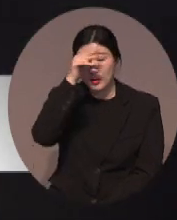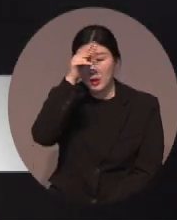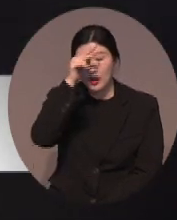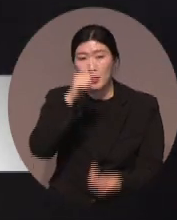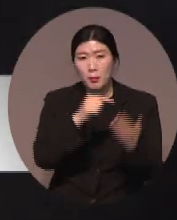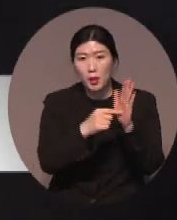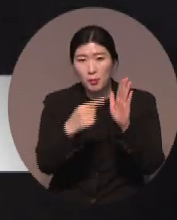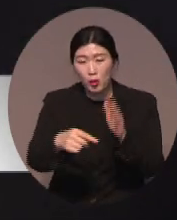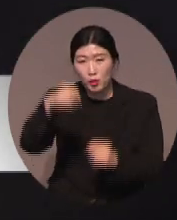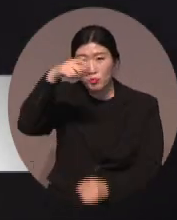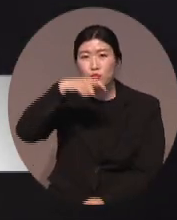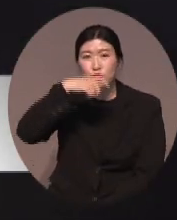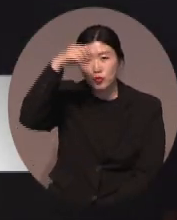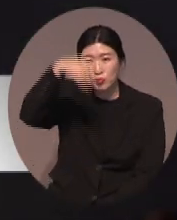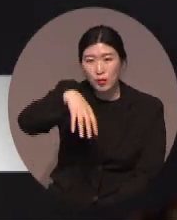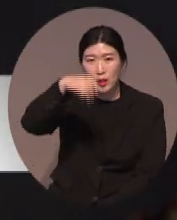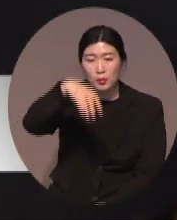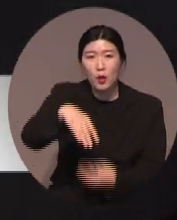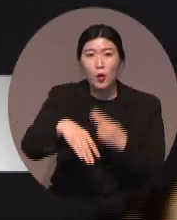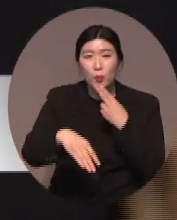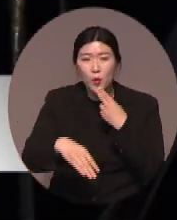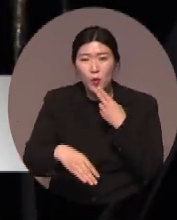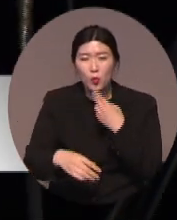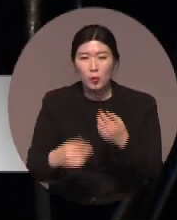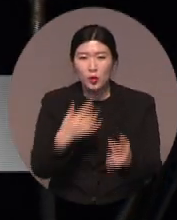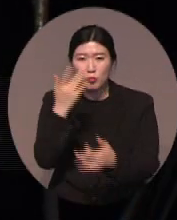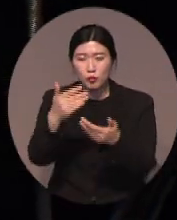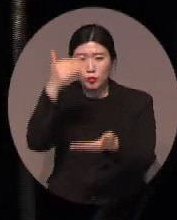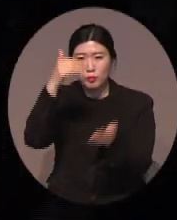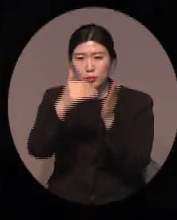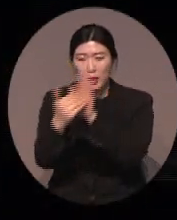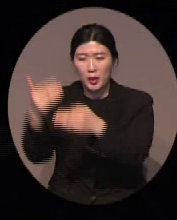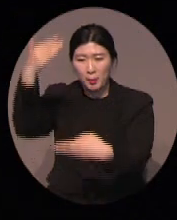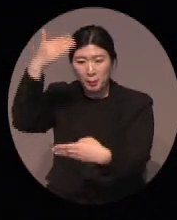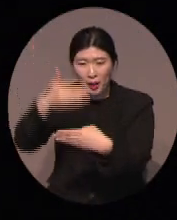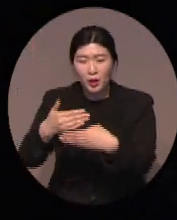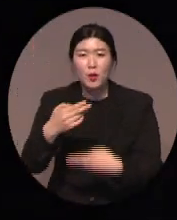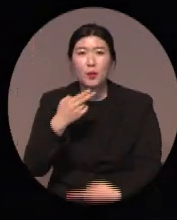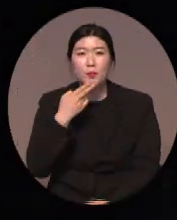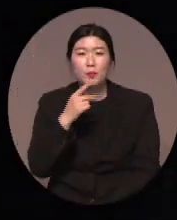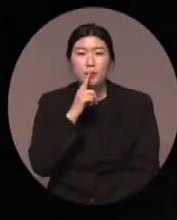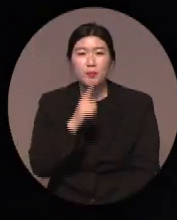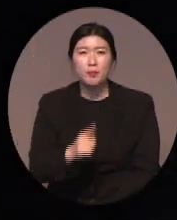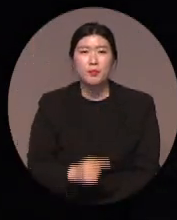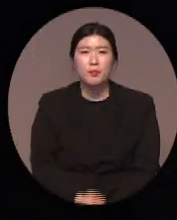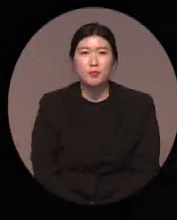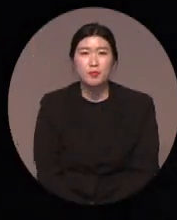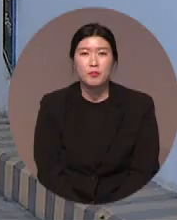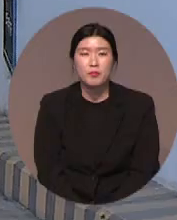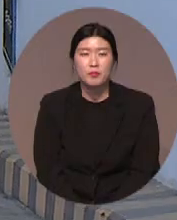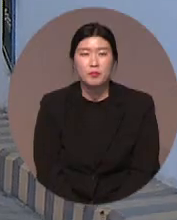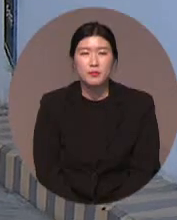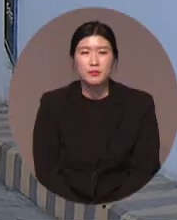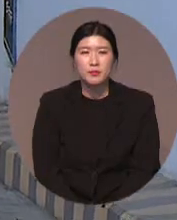화재 당시 스프링클러가 작동하지 않았고 방어 셔터 등도 일부 내려오지 않았다고 발표했습니다